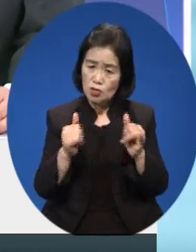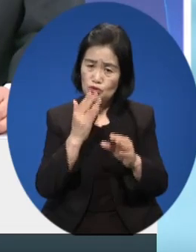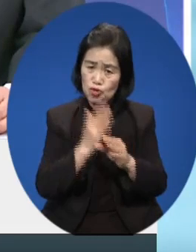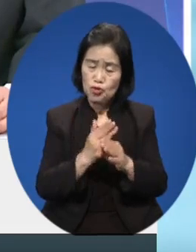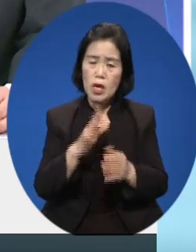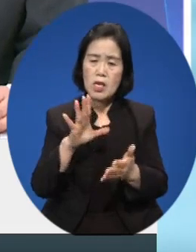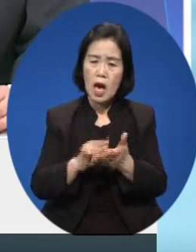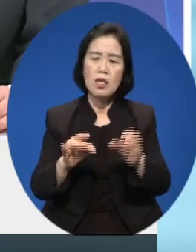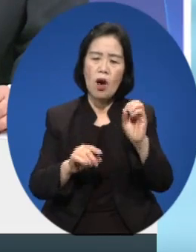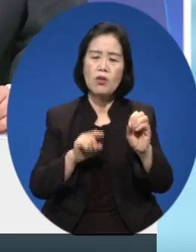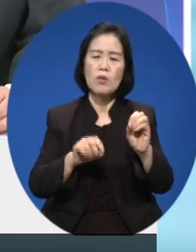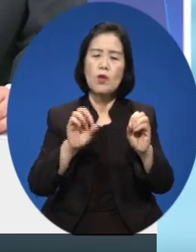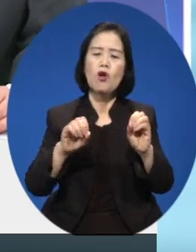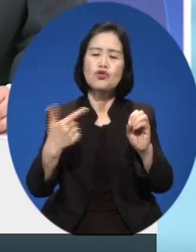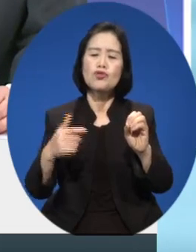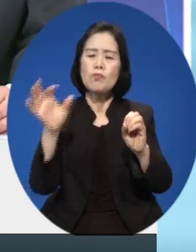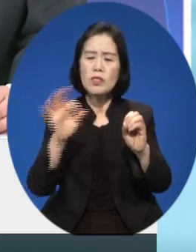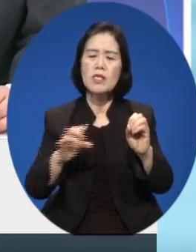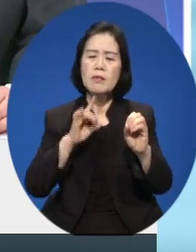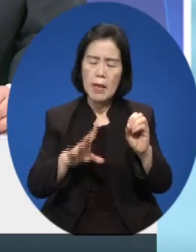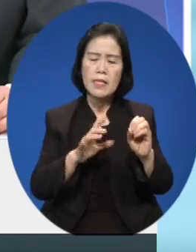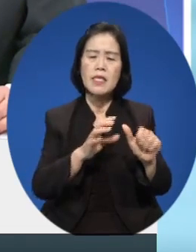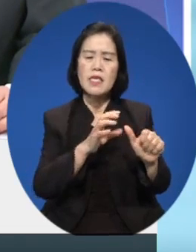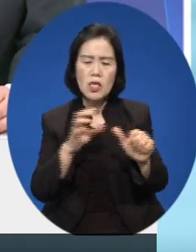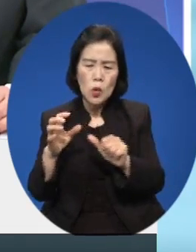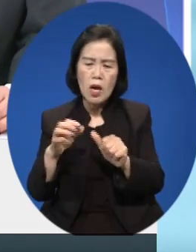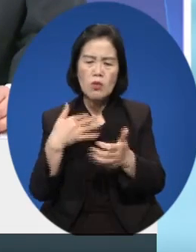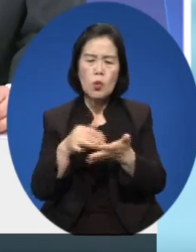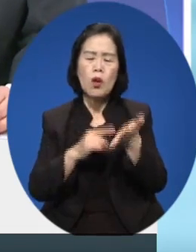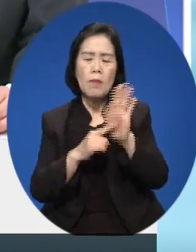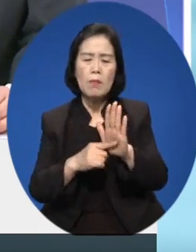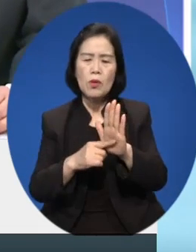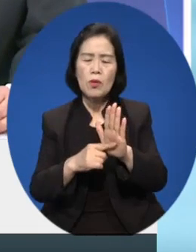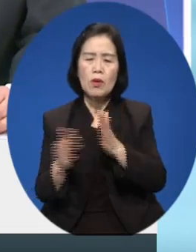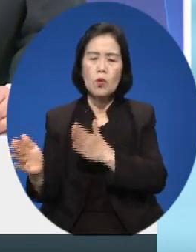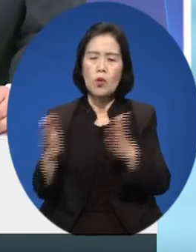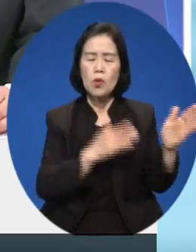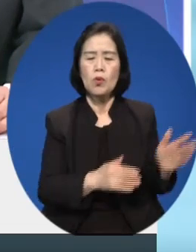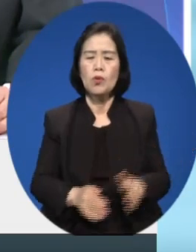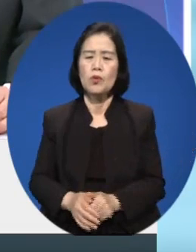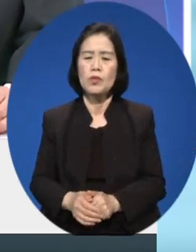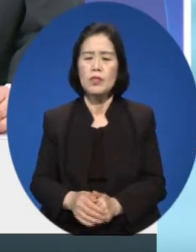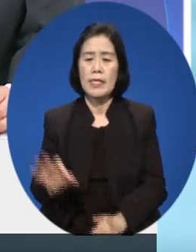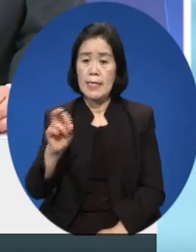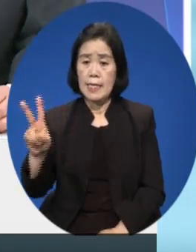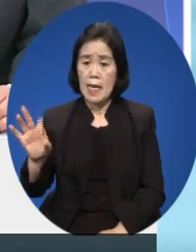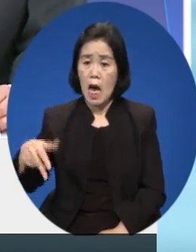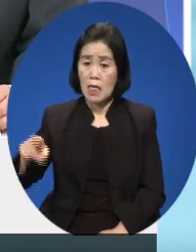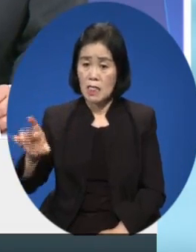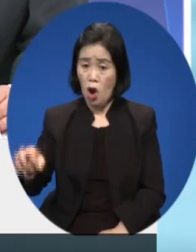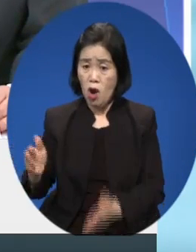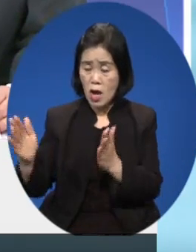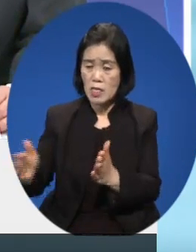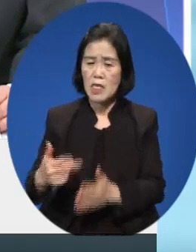여 0.06% 만 이용할 것이라는 통계를 발표하였고 요 와 봄부터 양 전까지 구간의 인구는 7만